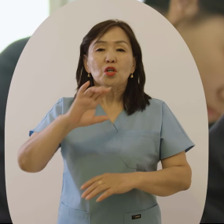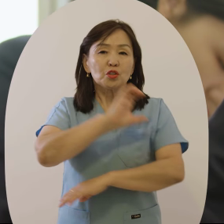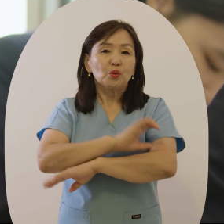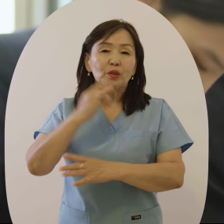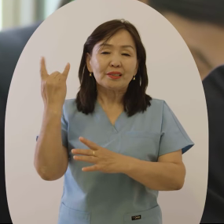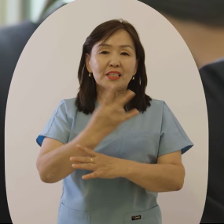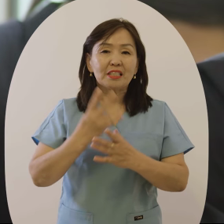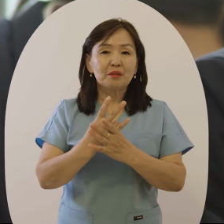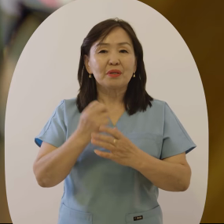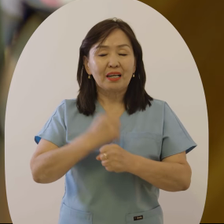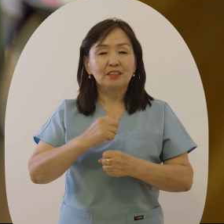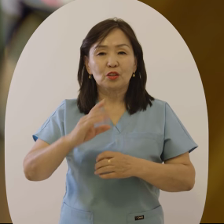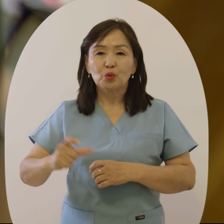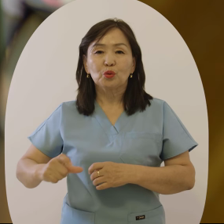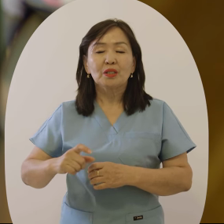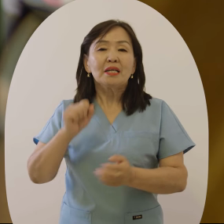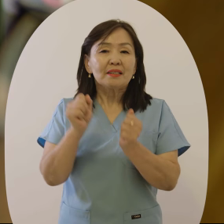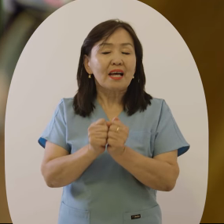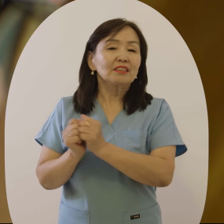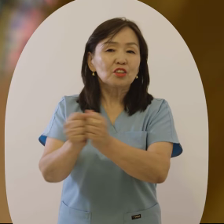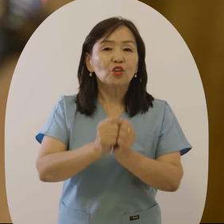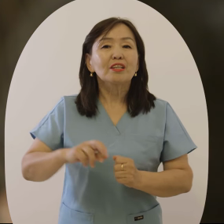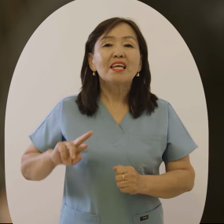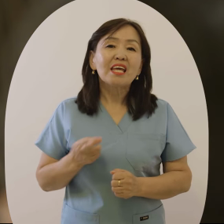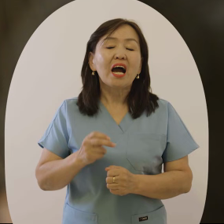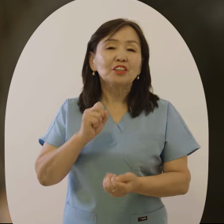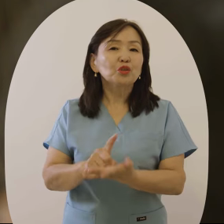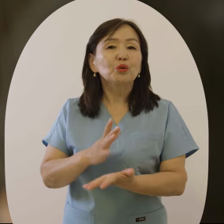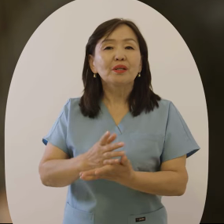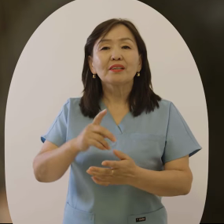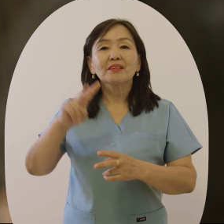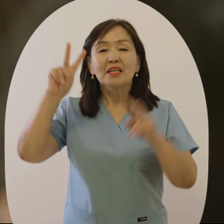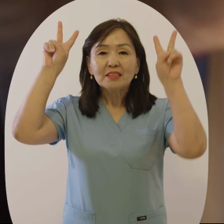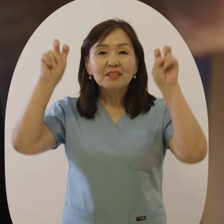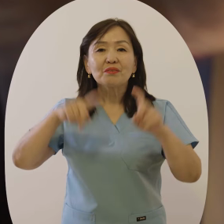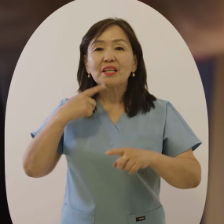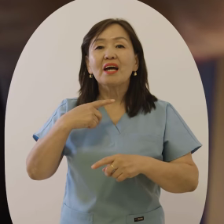сургуулийн нийгмийн ажилтан багш маань найз нөхөд яагаад чухал вэ гэдэг сэдвэр яриа өгнөөсэй.